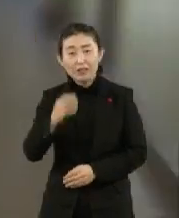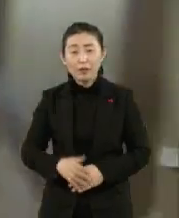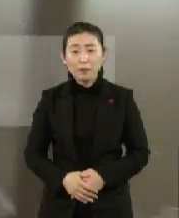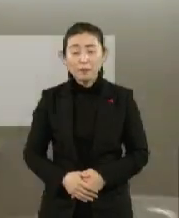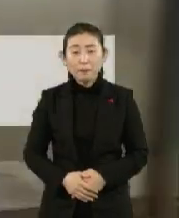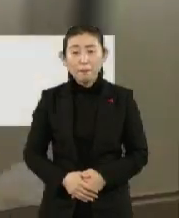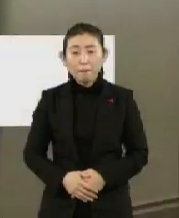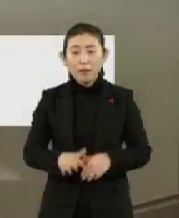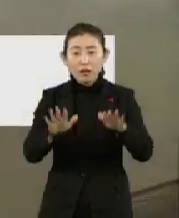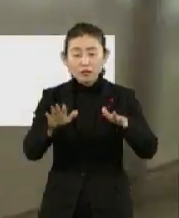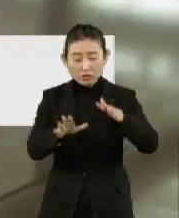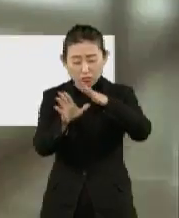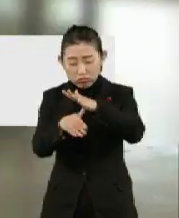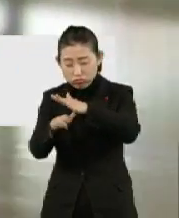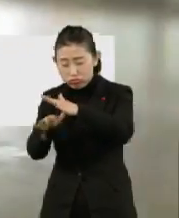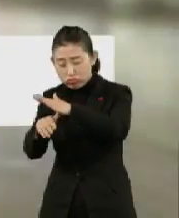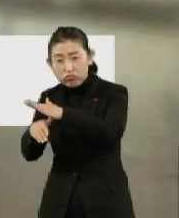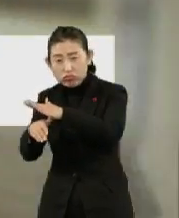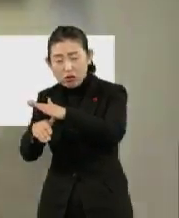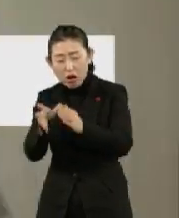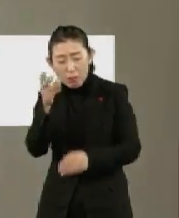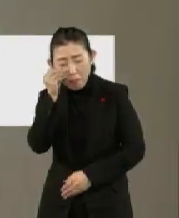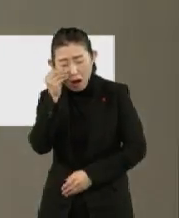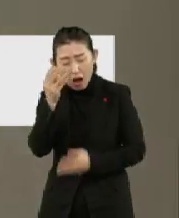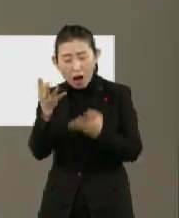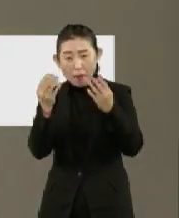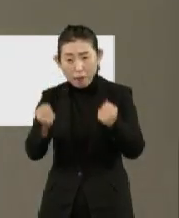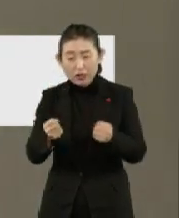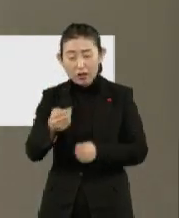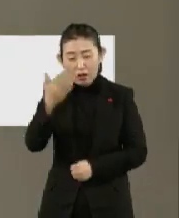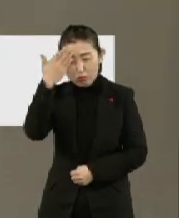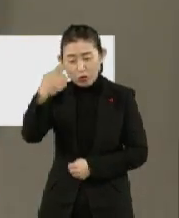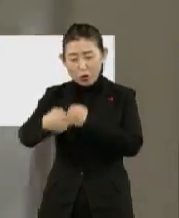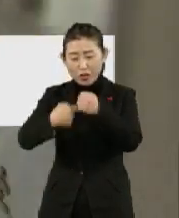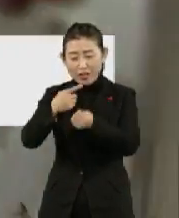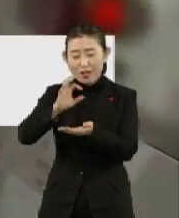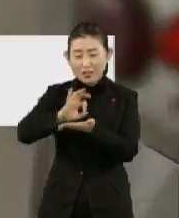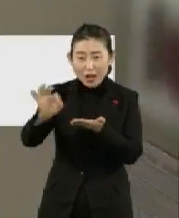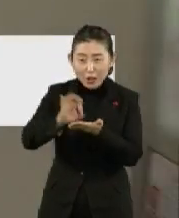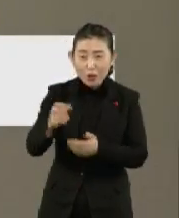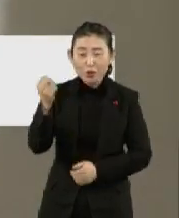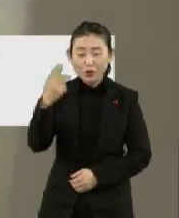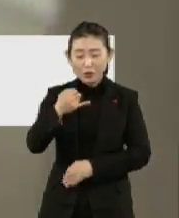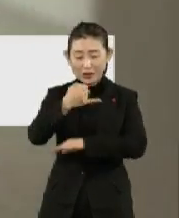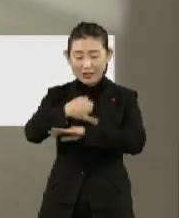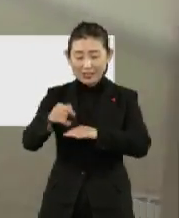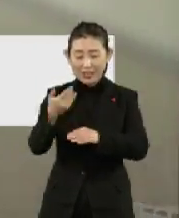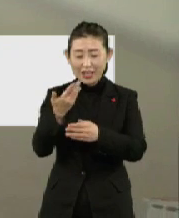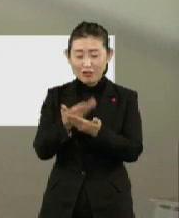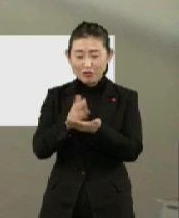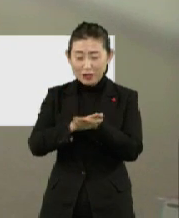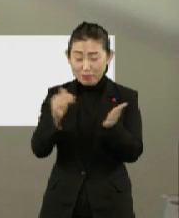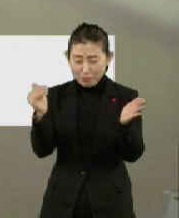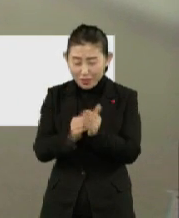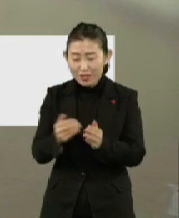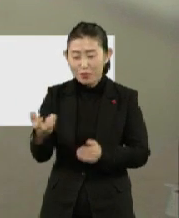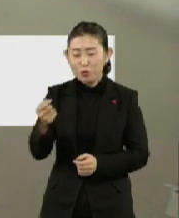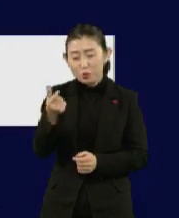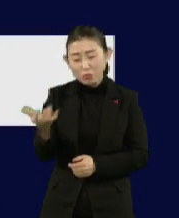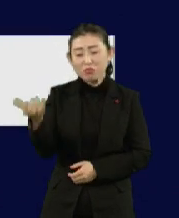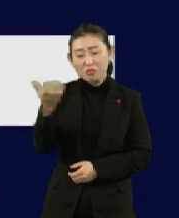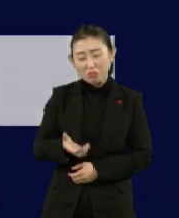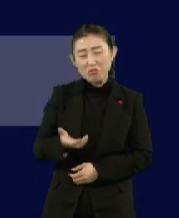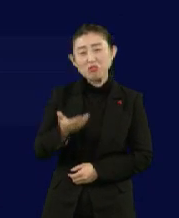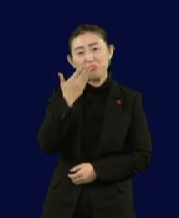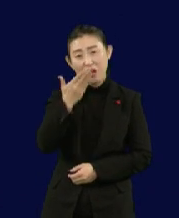많다 보니까 렌트프리를 1년 이상 줘야 되고 인테리어비를 지원을 해줘야 입주를 하는